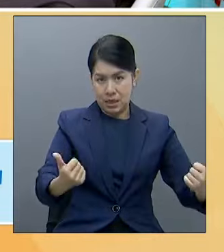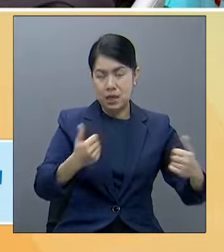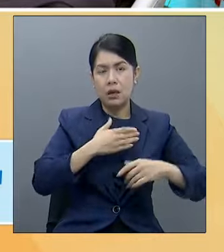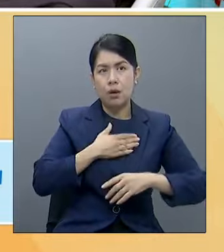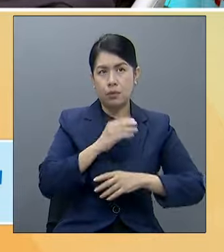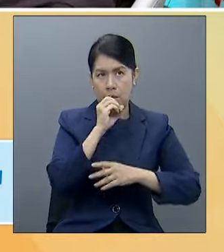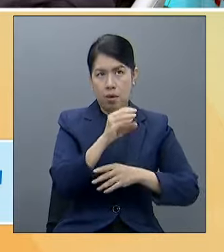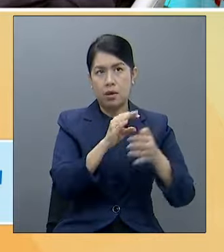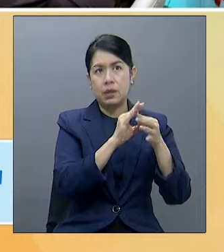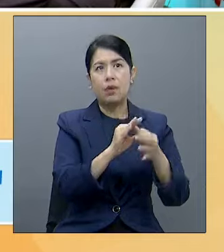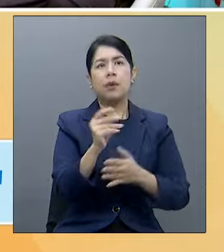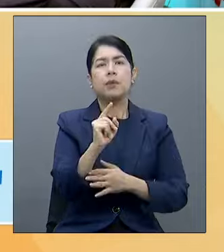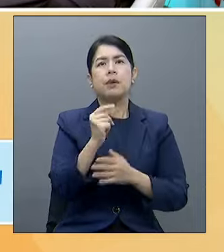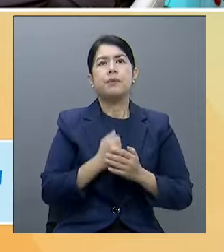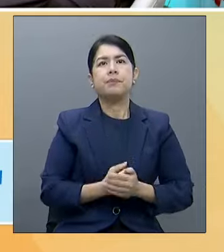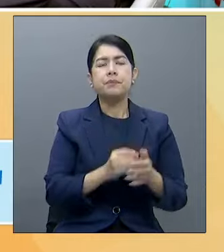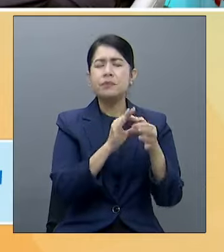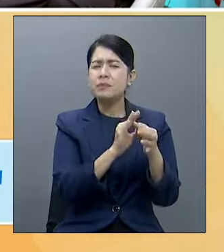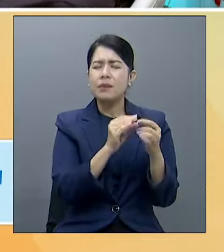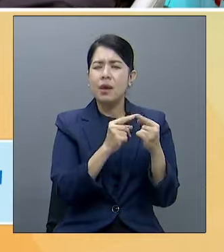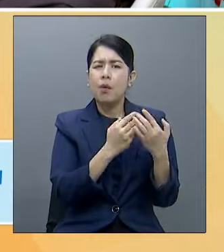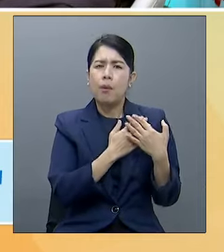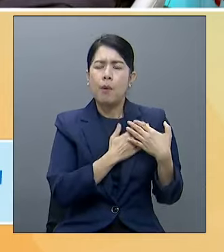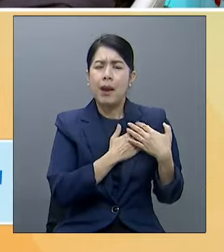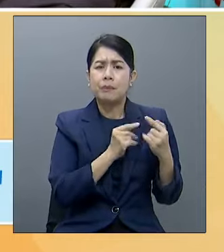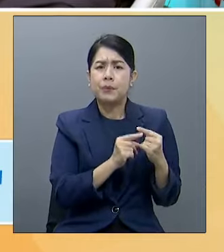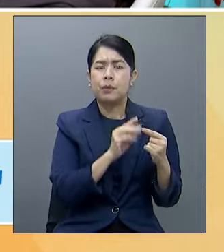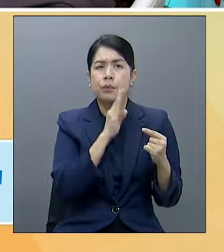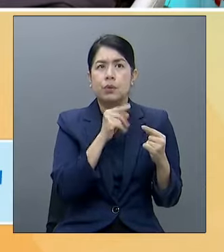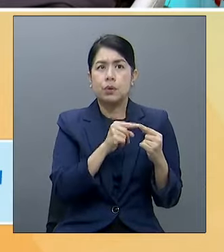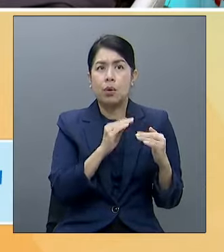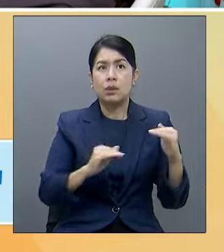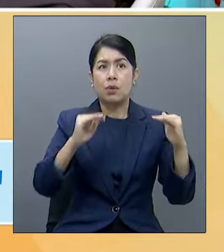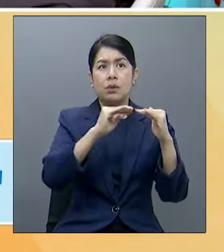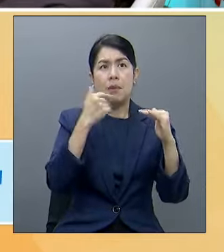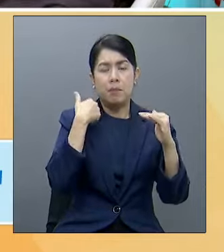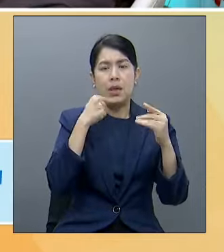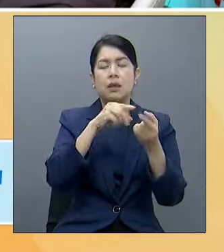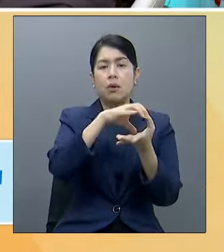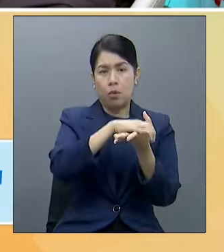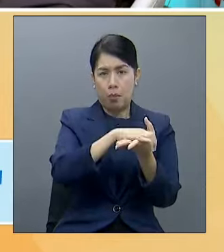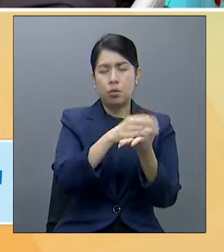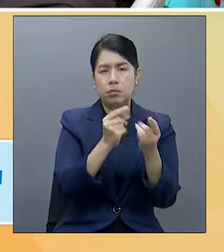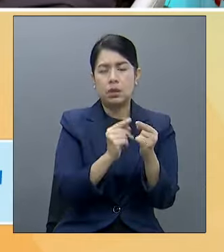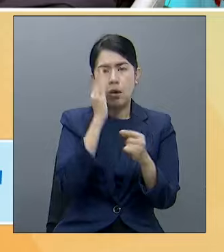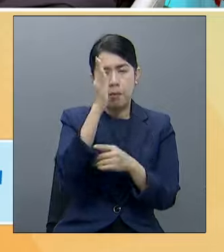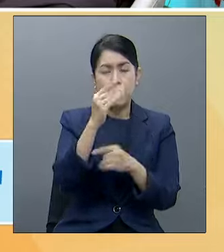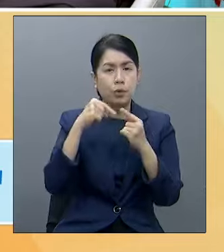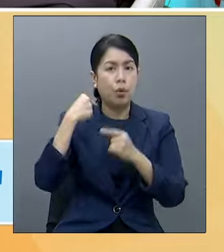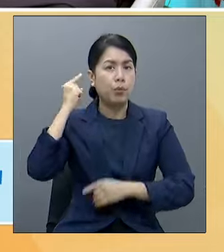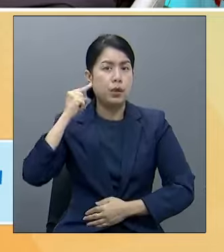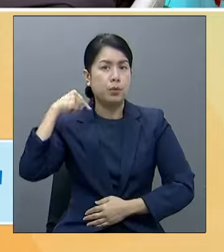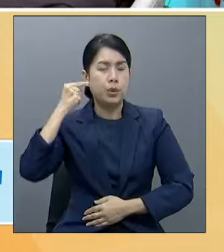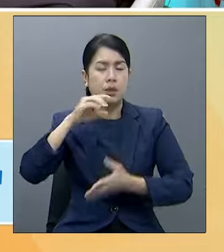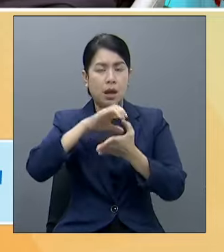าวคือ celebration of love พอเราคาดหวังว่าสมรสเท่าเทียมกำลังจะผ่านและนับจากนี้ไปเป็นช่วงเวลาของการเ